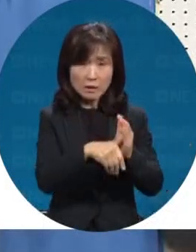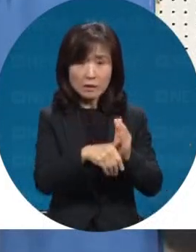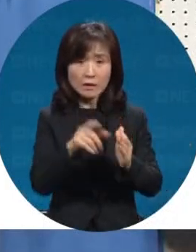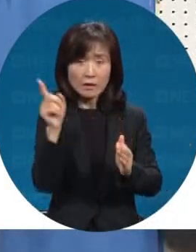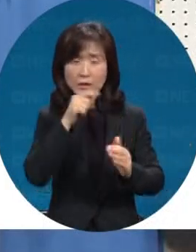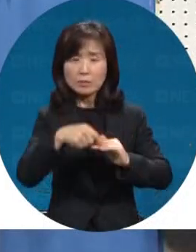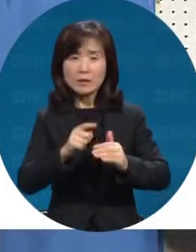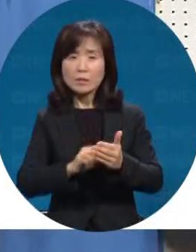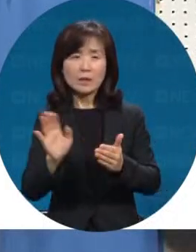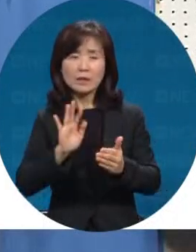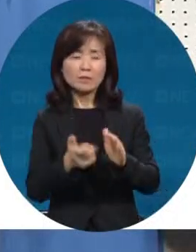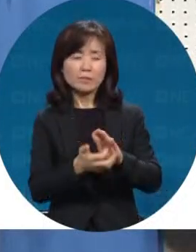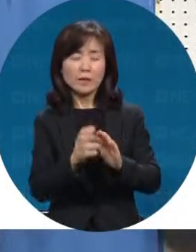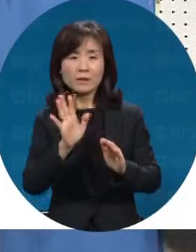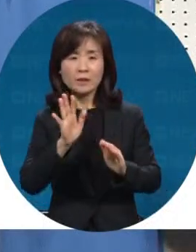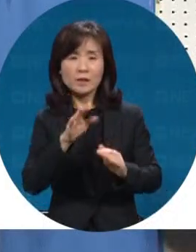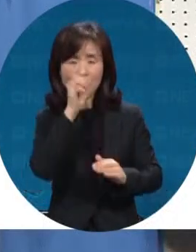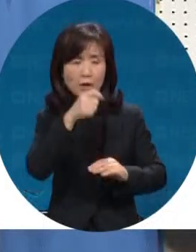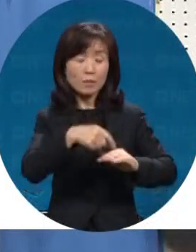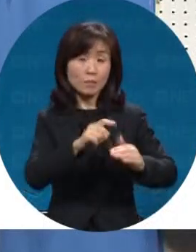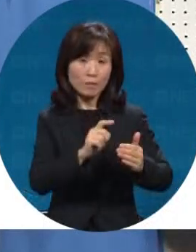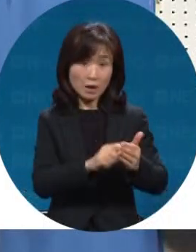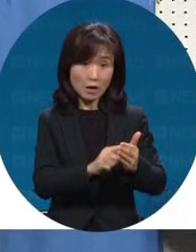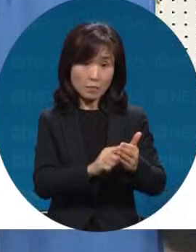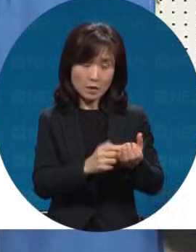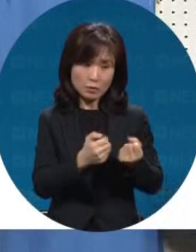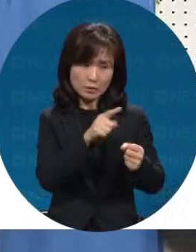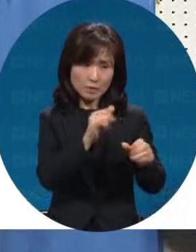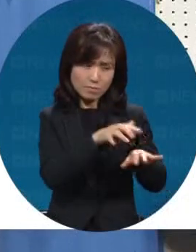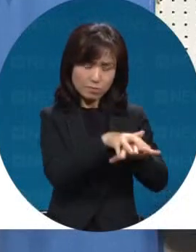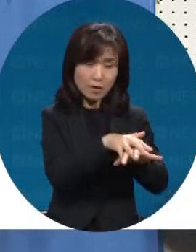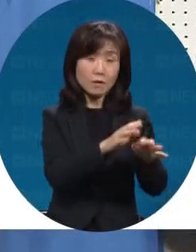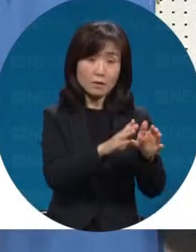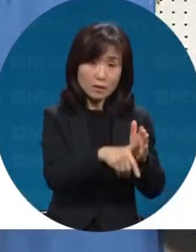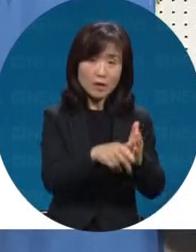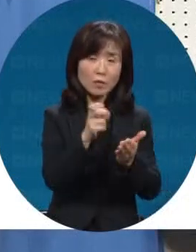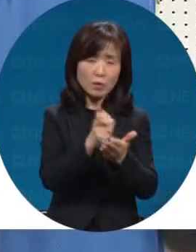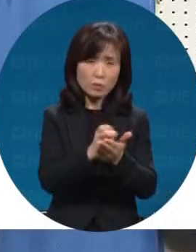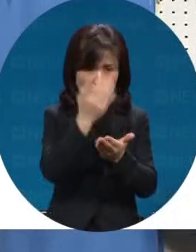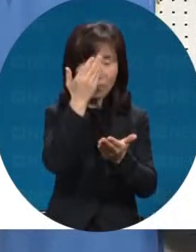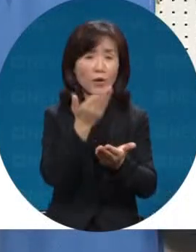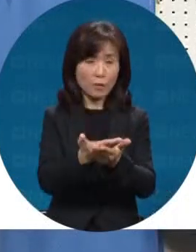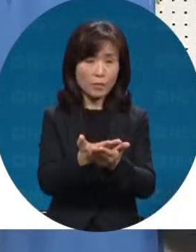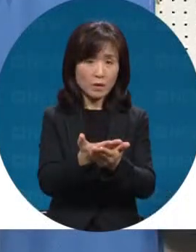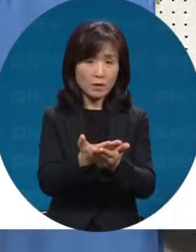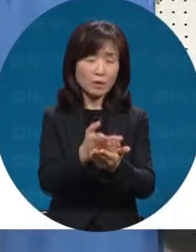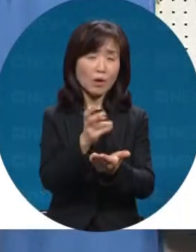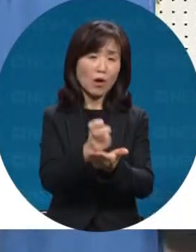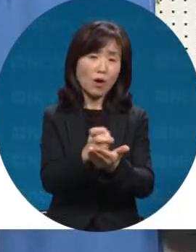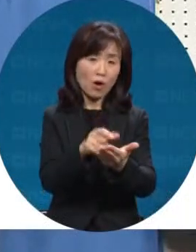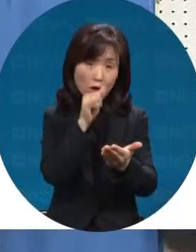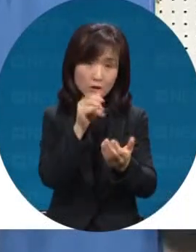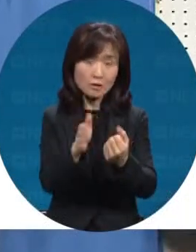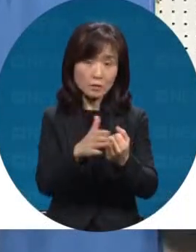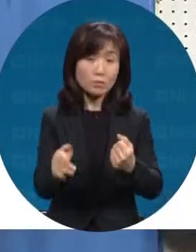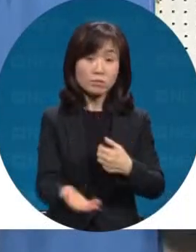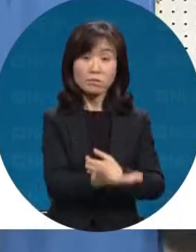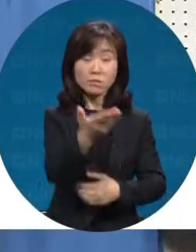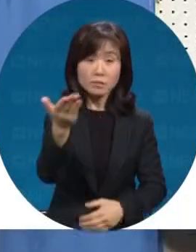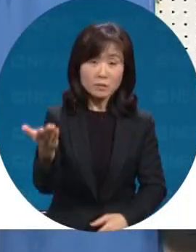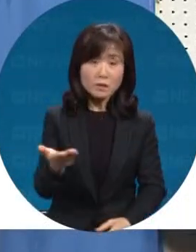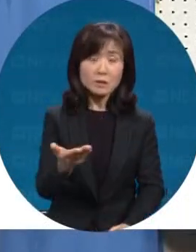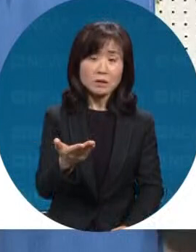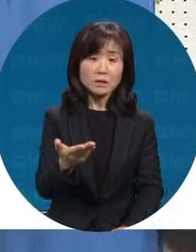사람을 도와준다 했을 때 법적으로 면책을 할 수 있는 그런 법 조항이 있기 때문에 여러분들이